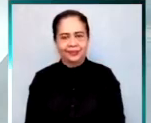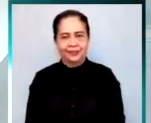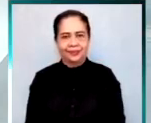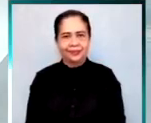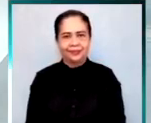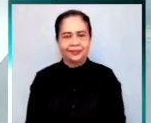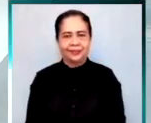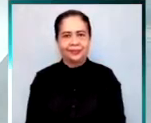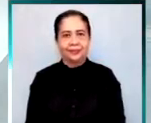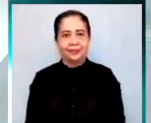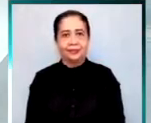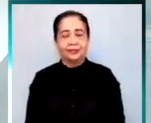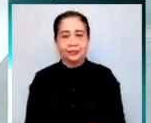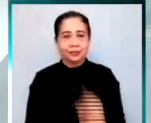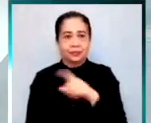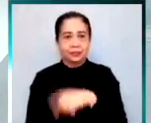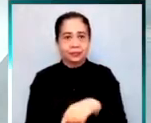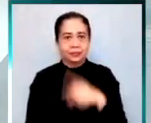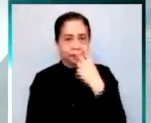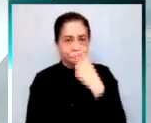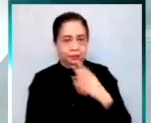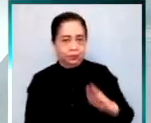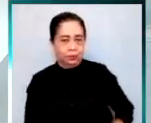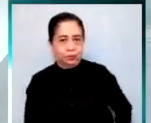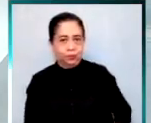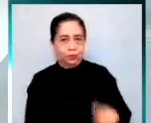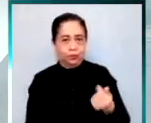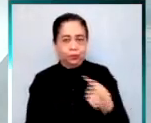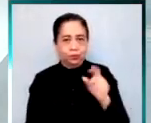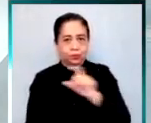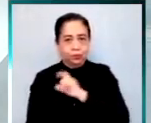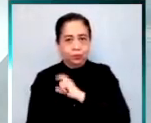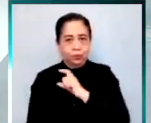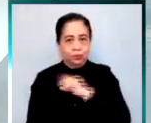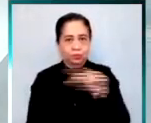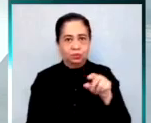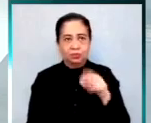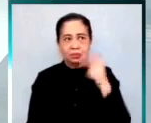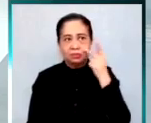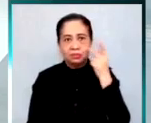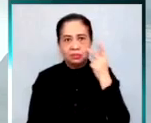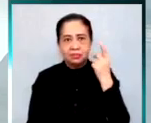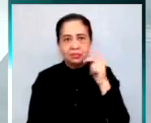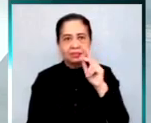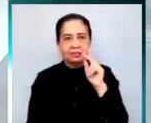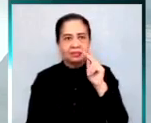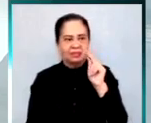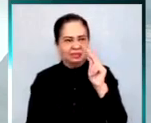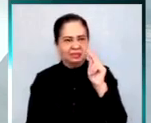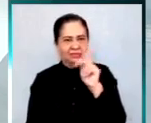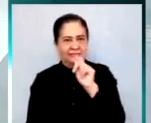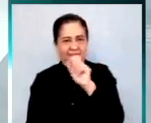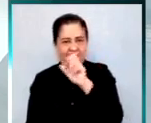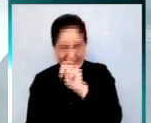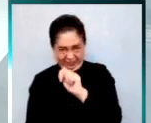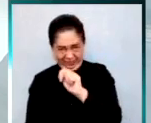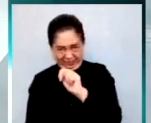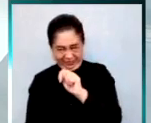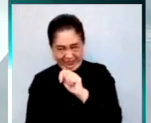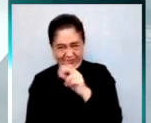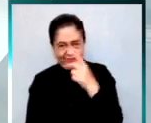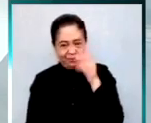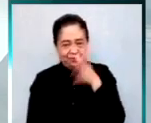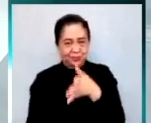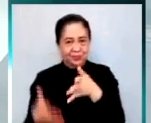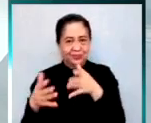O Tina, kung canine ang tawag sa mga police dogs, kitten o kitten ba ang tawag sa mga stray cats o